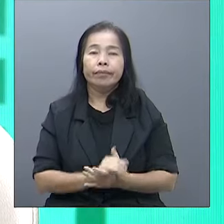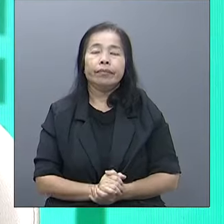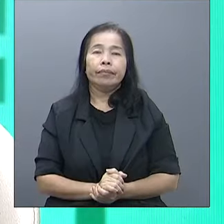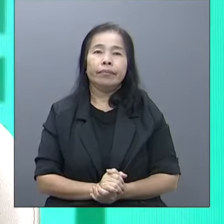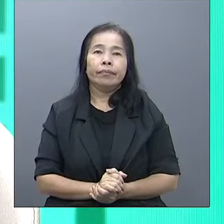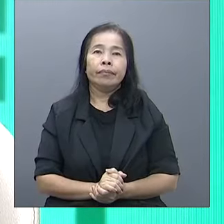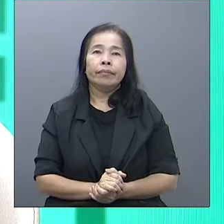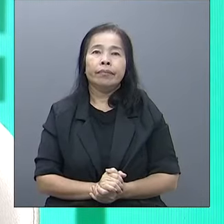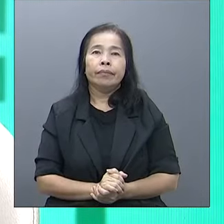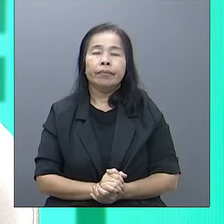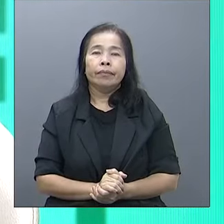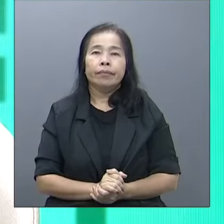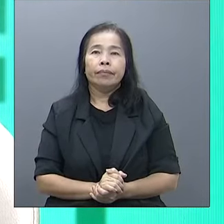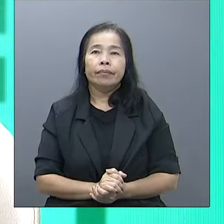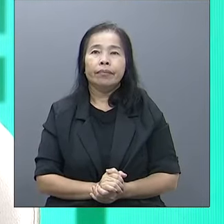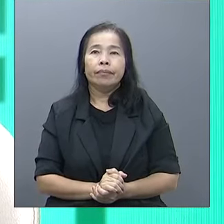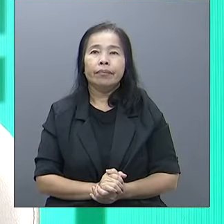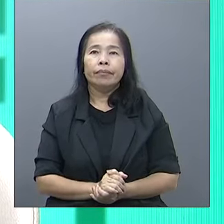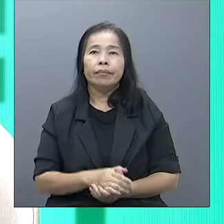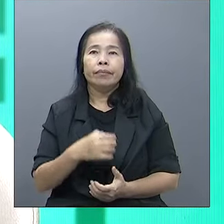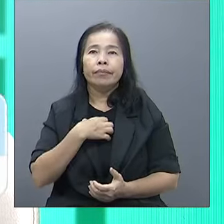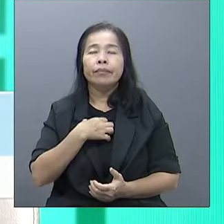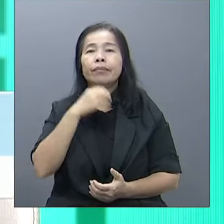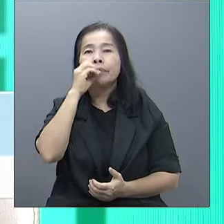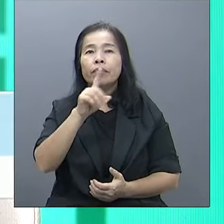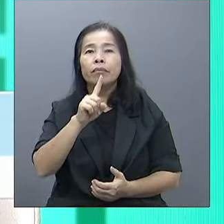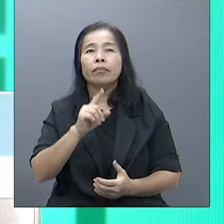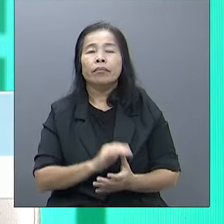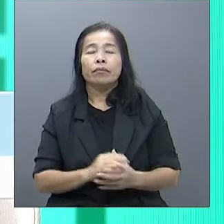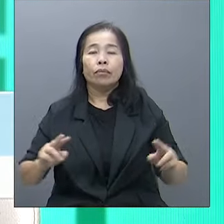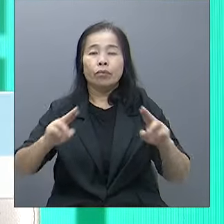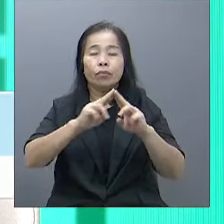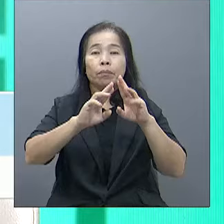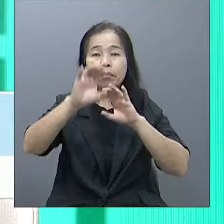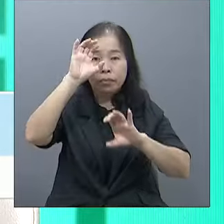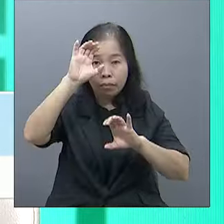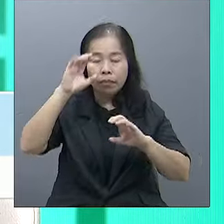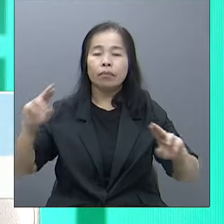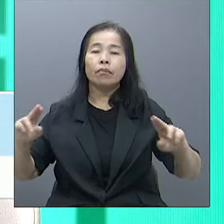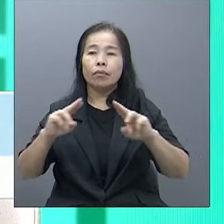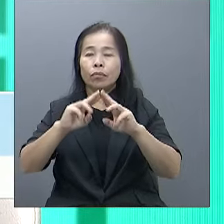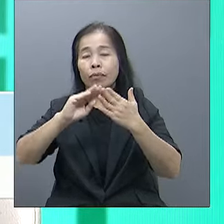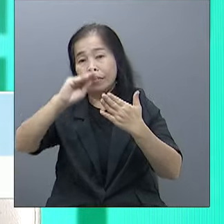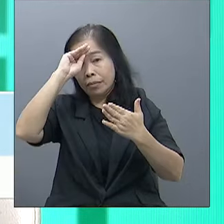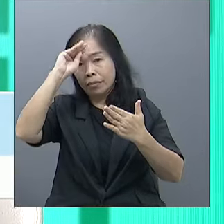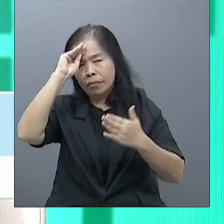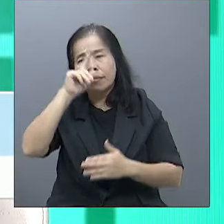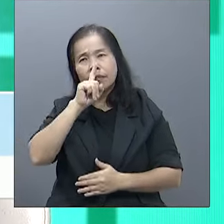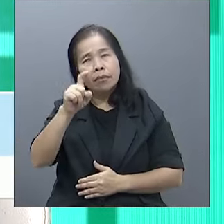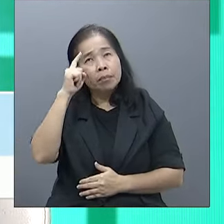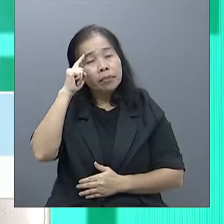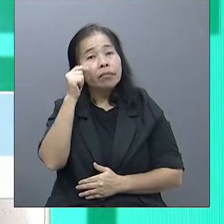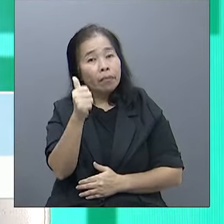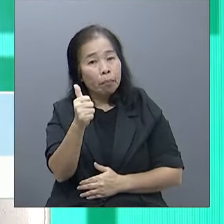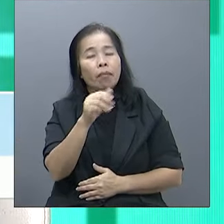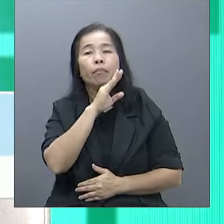คืออย่างนี้นะครับผมอยากจะเรียนทางกระทรวงมหาดไทยทางกระทรวงศึกษาธิการเป็นไปได้ไหมครับว่าให้3